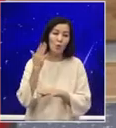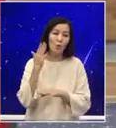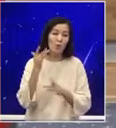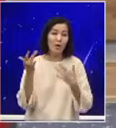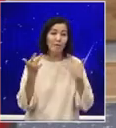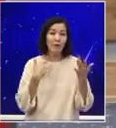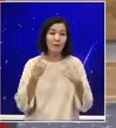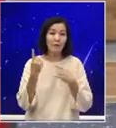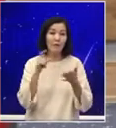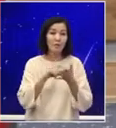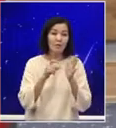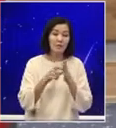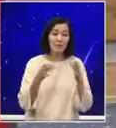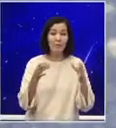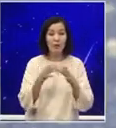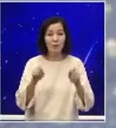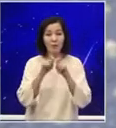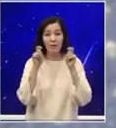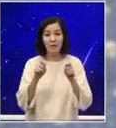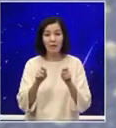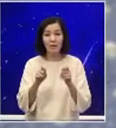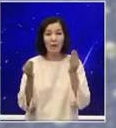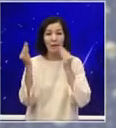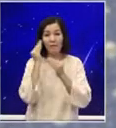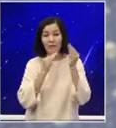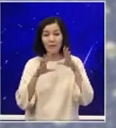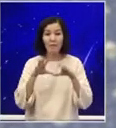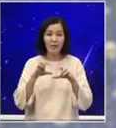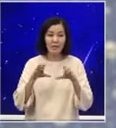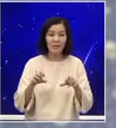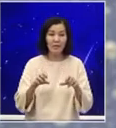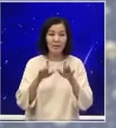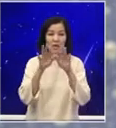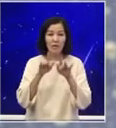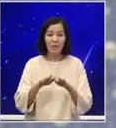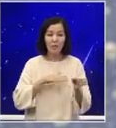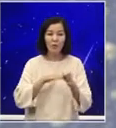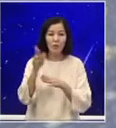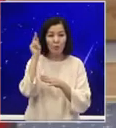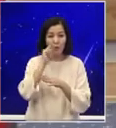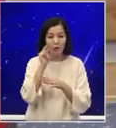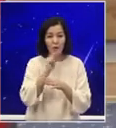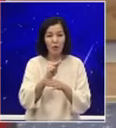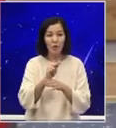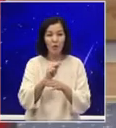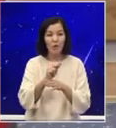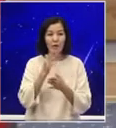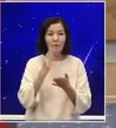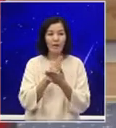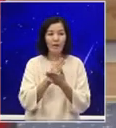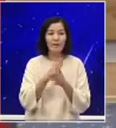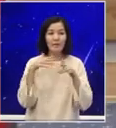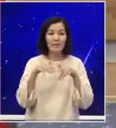сыныпқа даярлау үйірмесі ашылды. Визажист, массажист, компьютерді толық меңгеру курстары бар, тігін